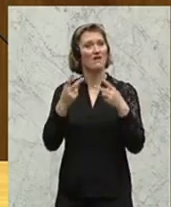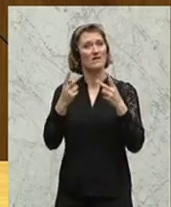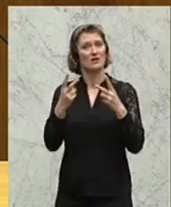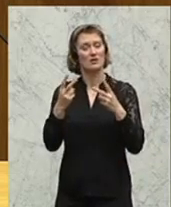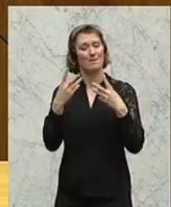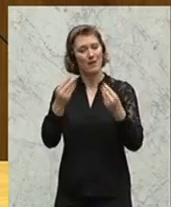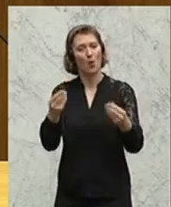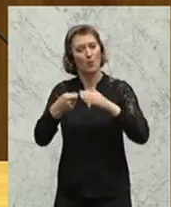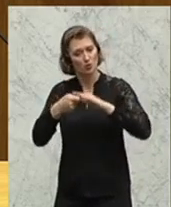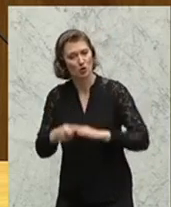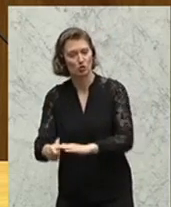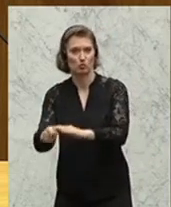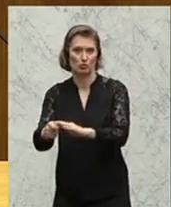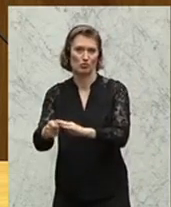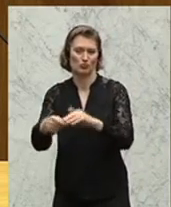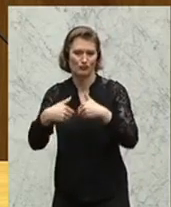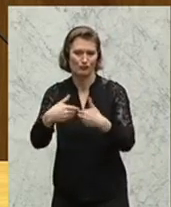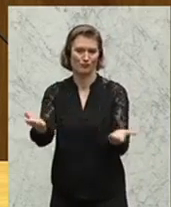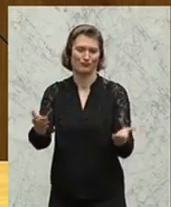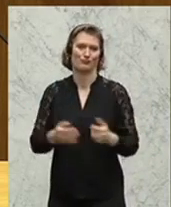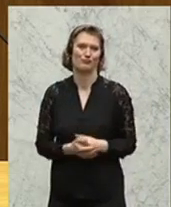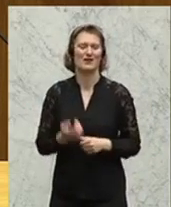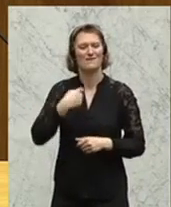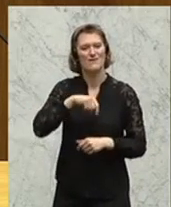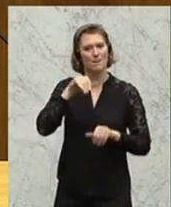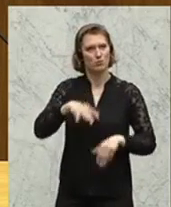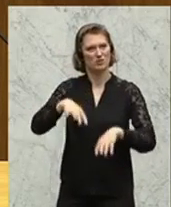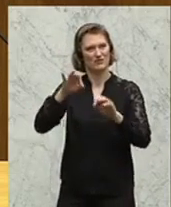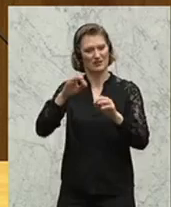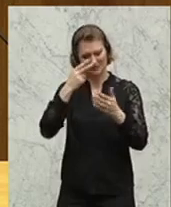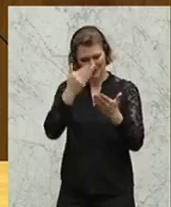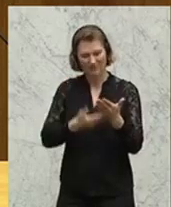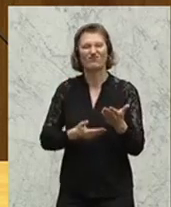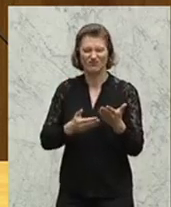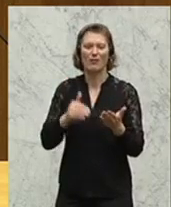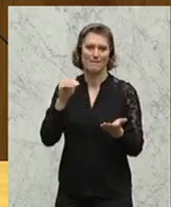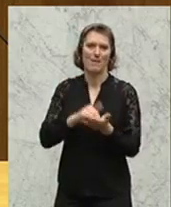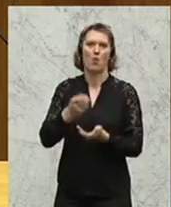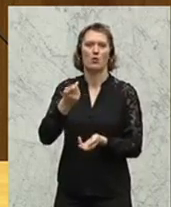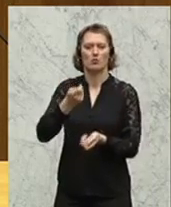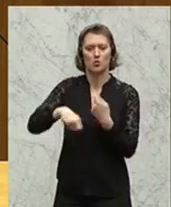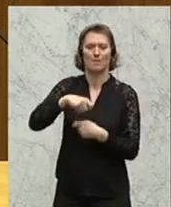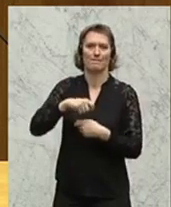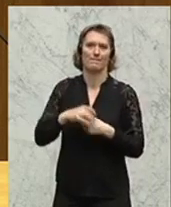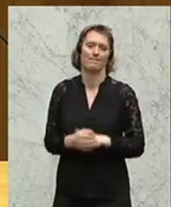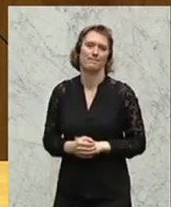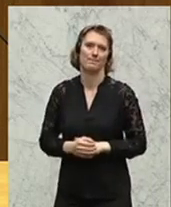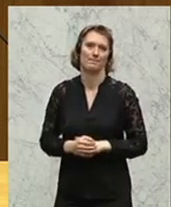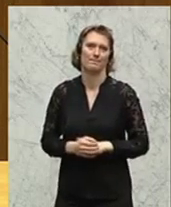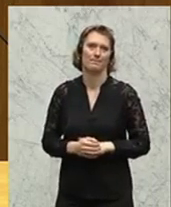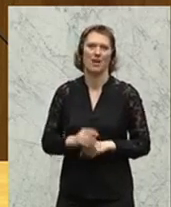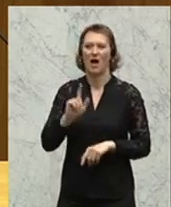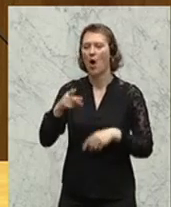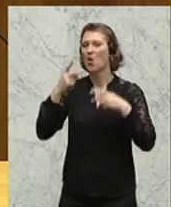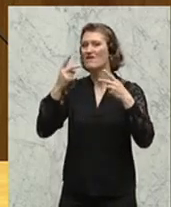Unterstützung leisten und dass wir hier auch erkennen, dass wir hier Handlungsbedarf haben. Und deshalb, glaube ich, geht es auch um eines, es geht um